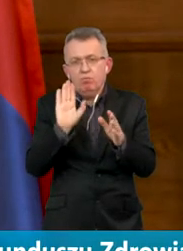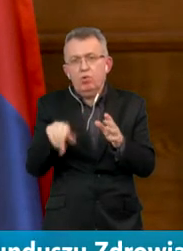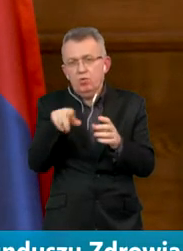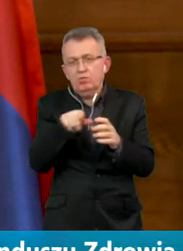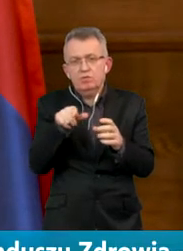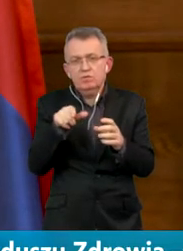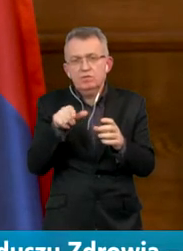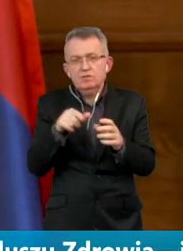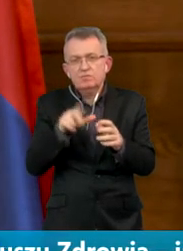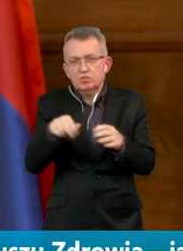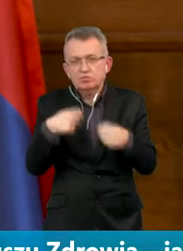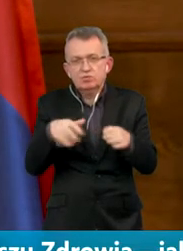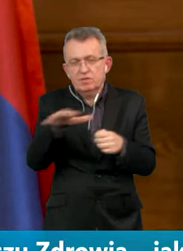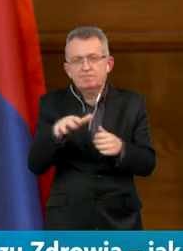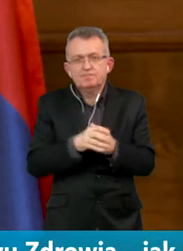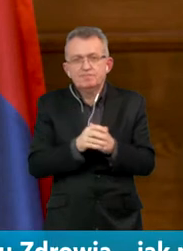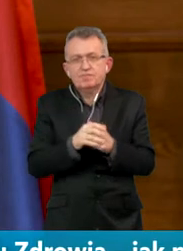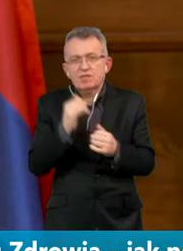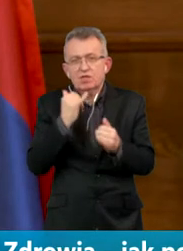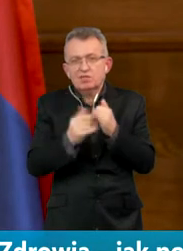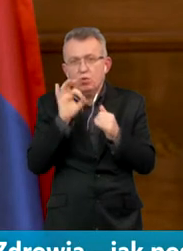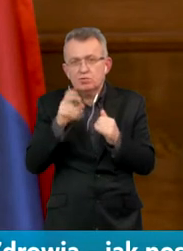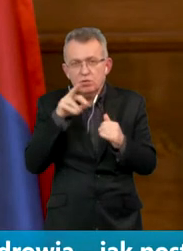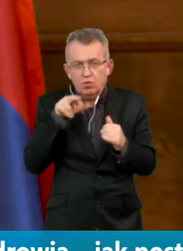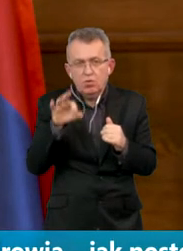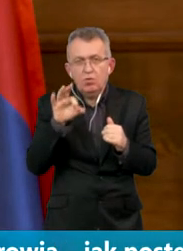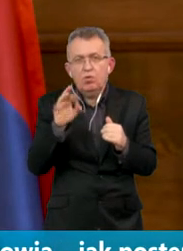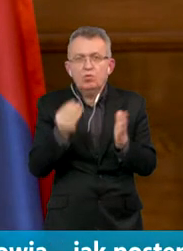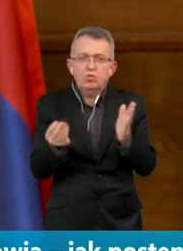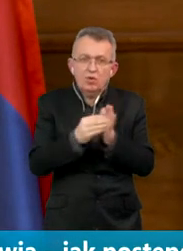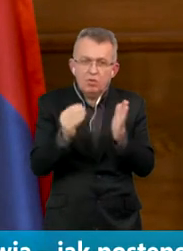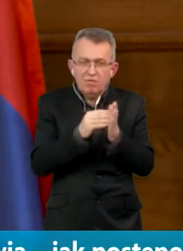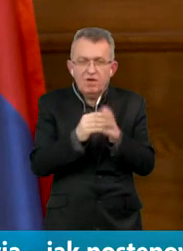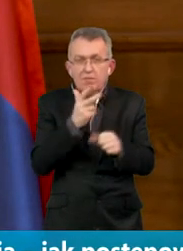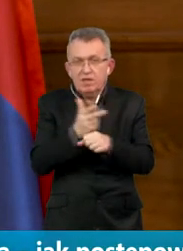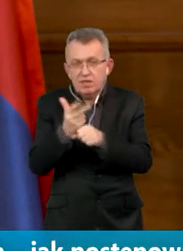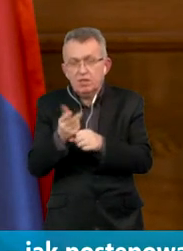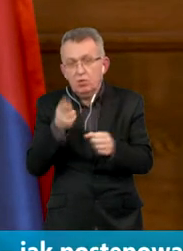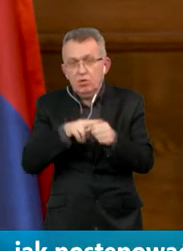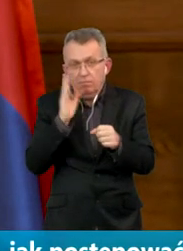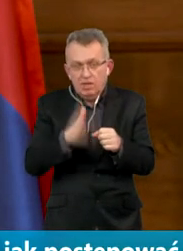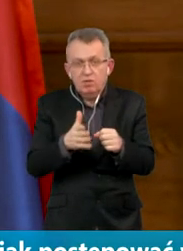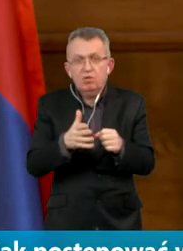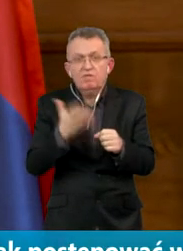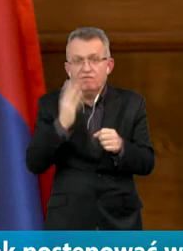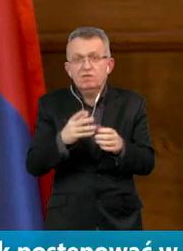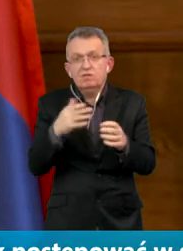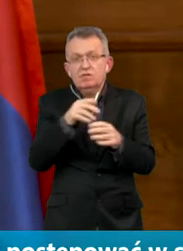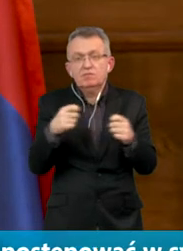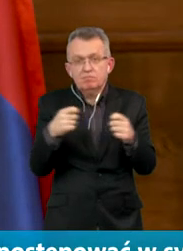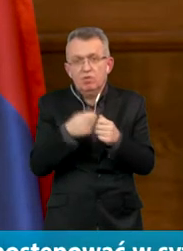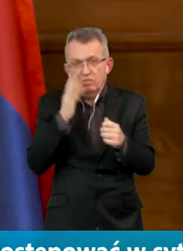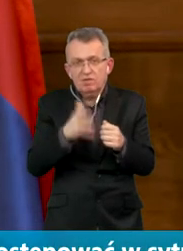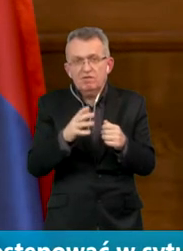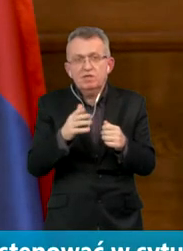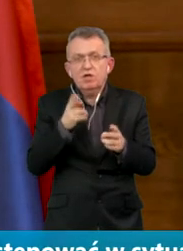części Szczecina. Jeżeli chodzi oczywiście o dodatkowe parkingi, które będą się pojawiały w mieście, to będą w części związane z